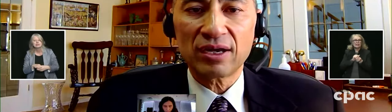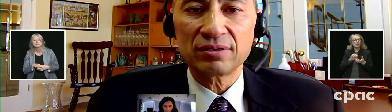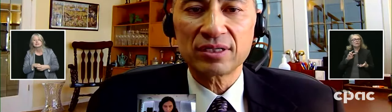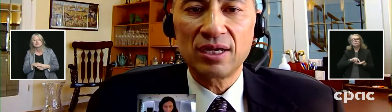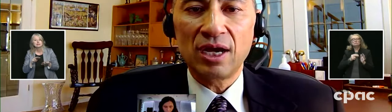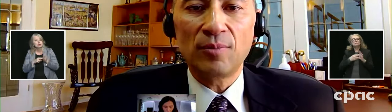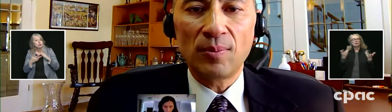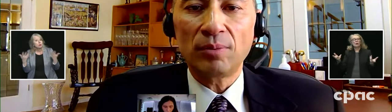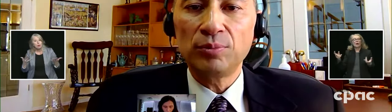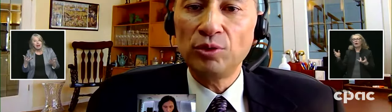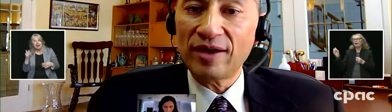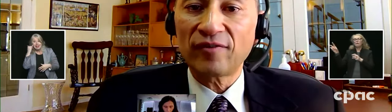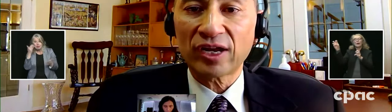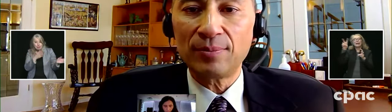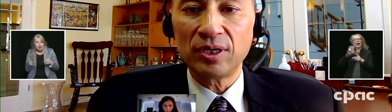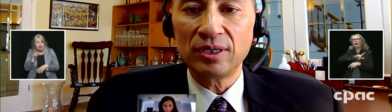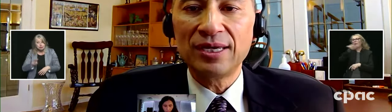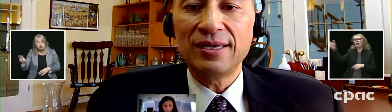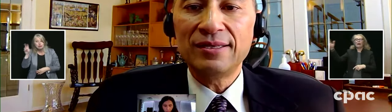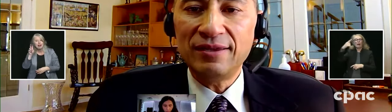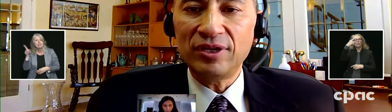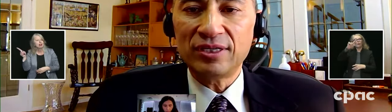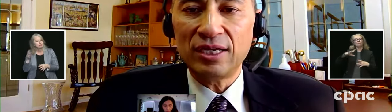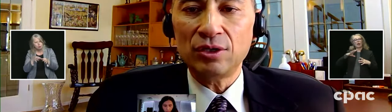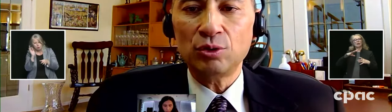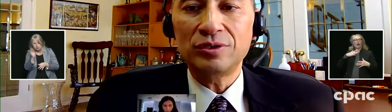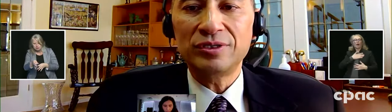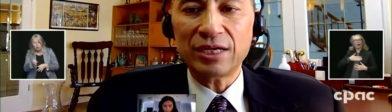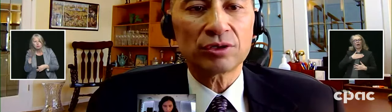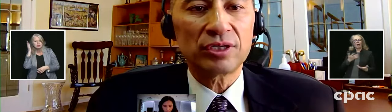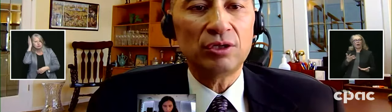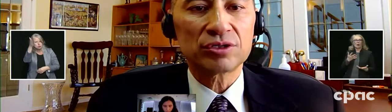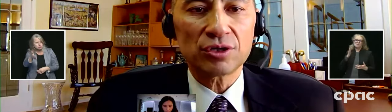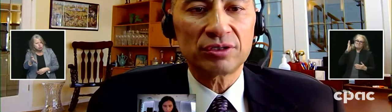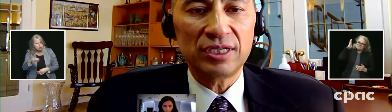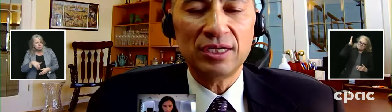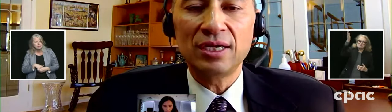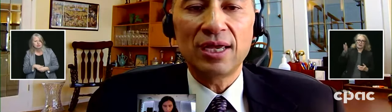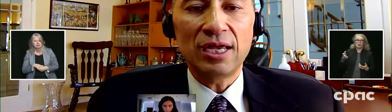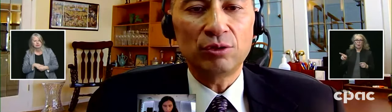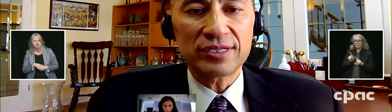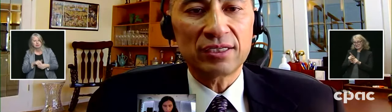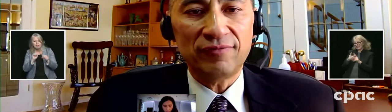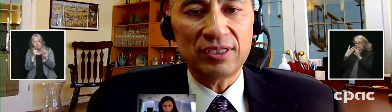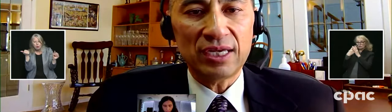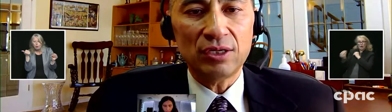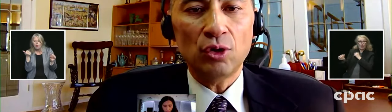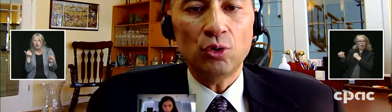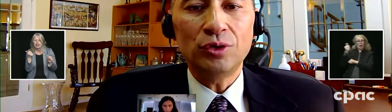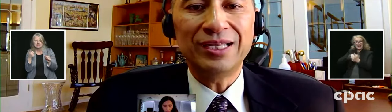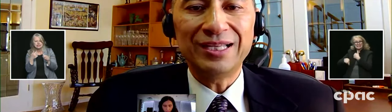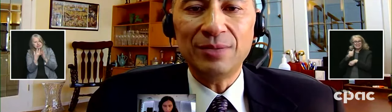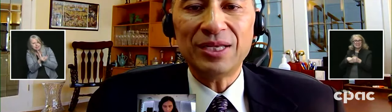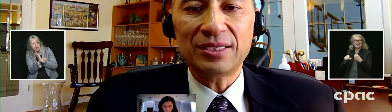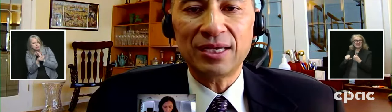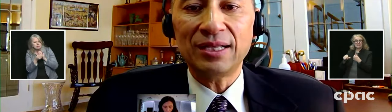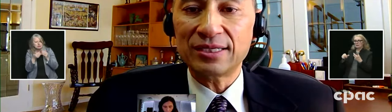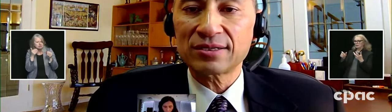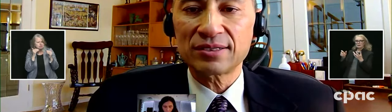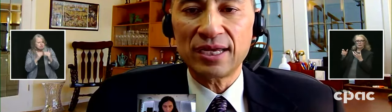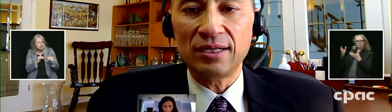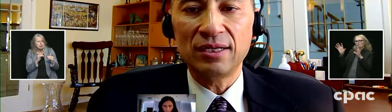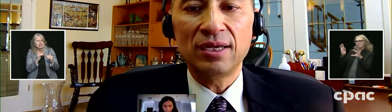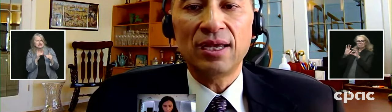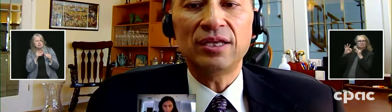de vacances à un moment plus favorable, d'éviter ou d'écourter nos sorties et nos activités ou de les limiter